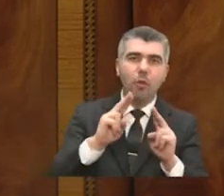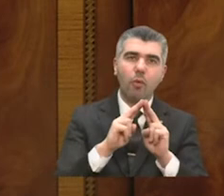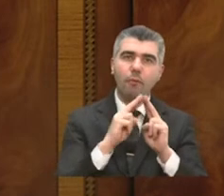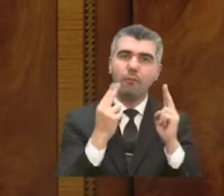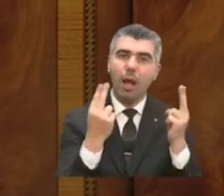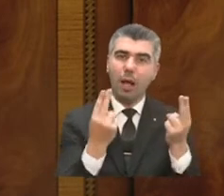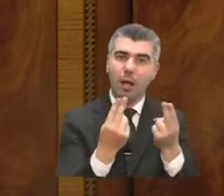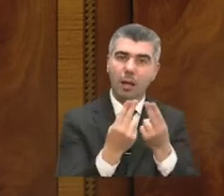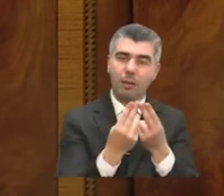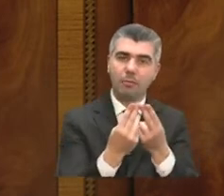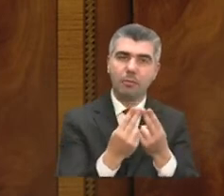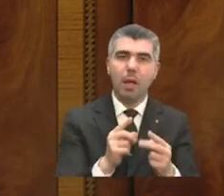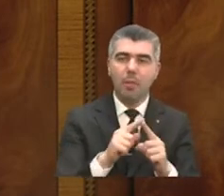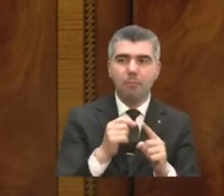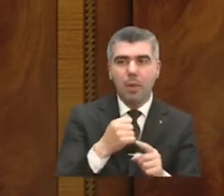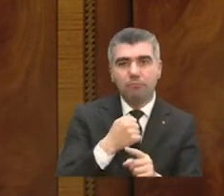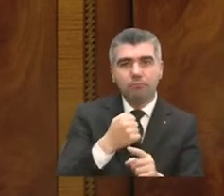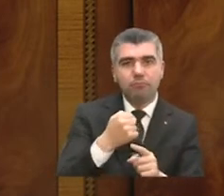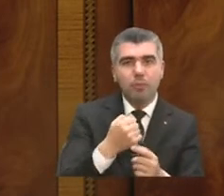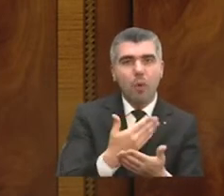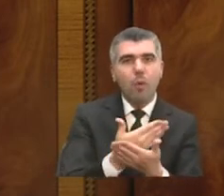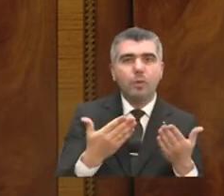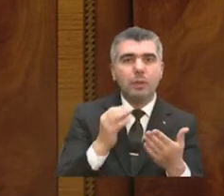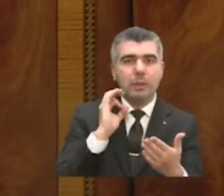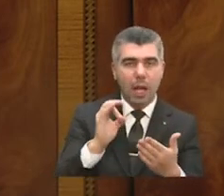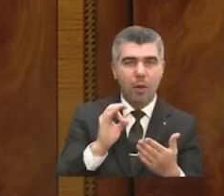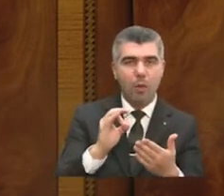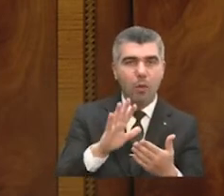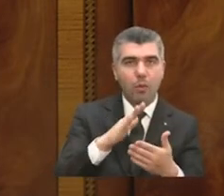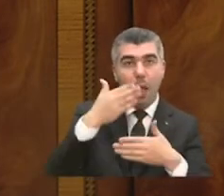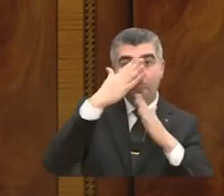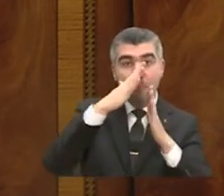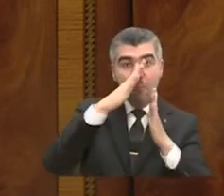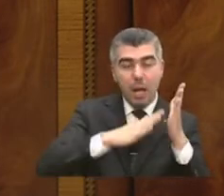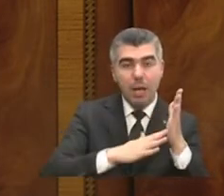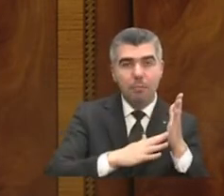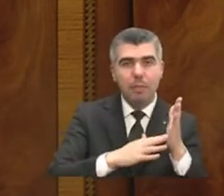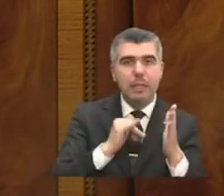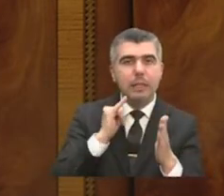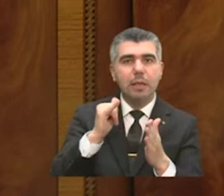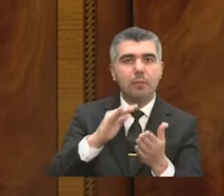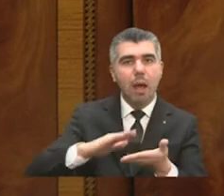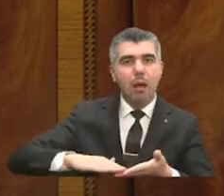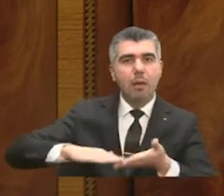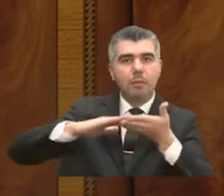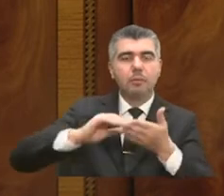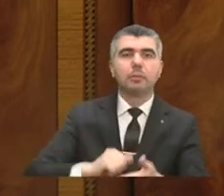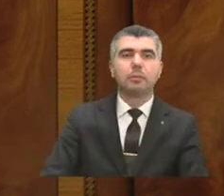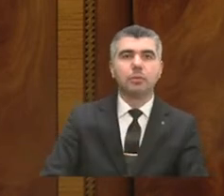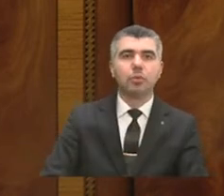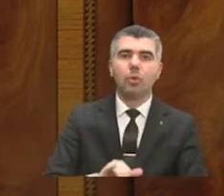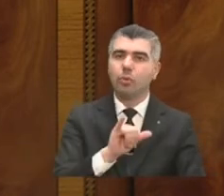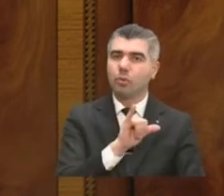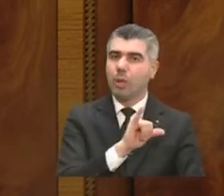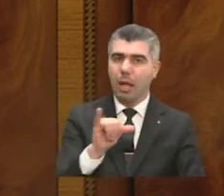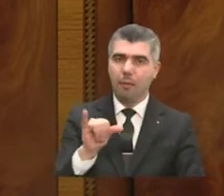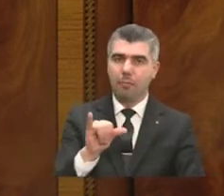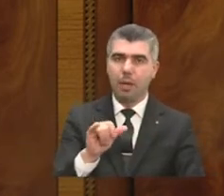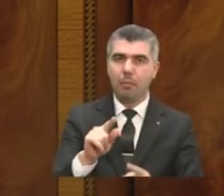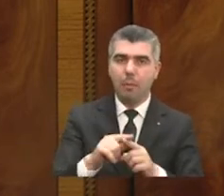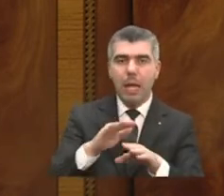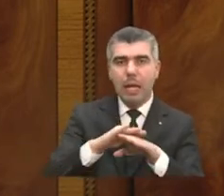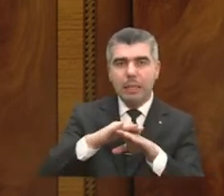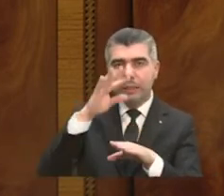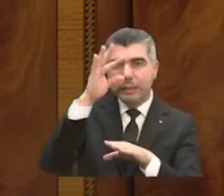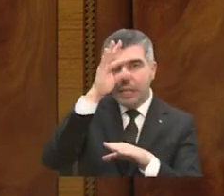par partenaires. Et nous avons des partenaires solides. Donc